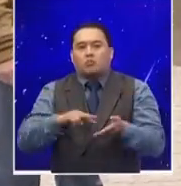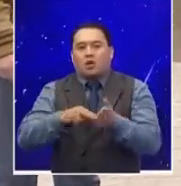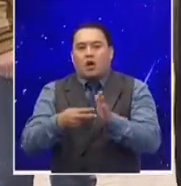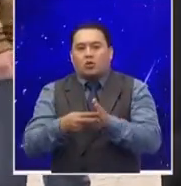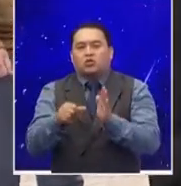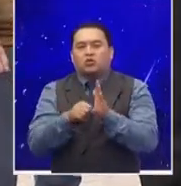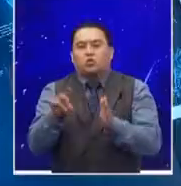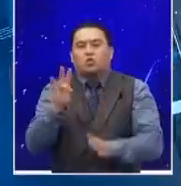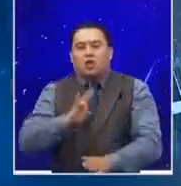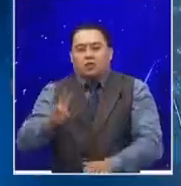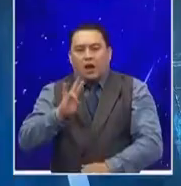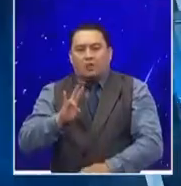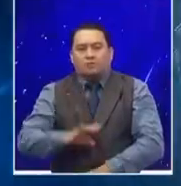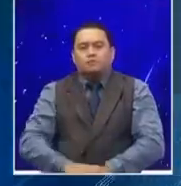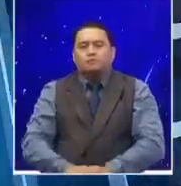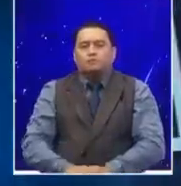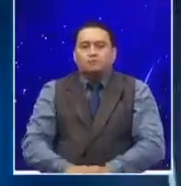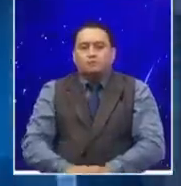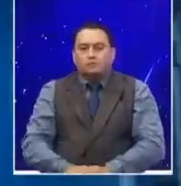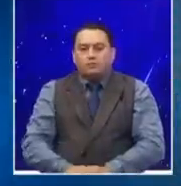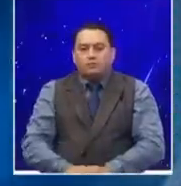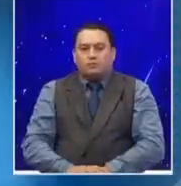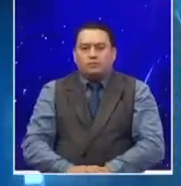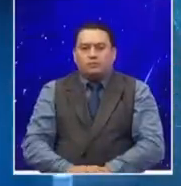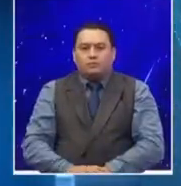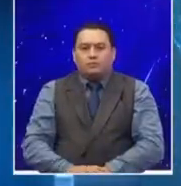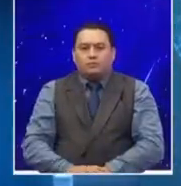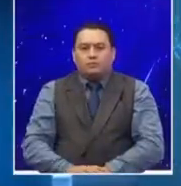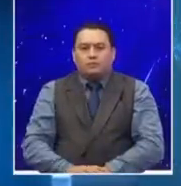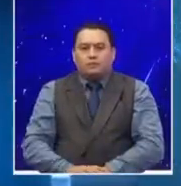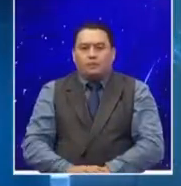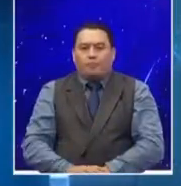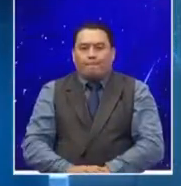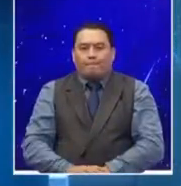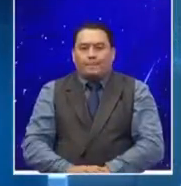планируется 6 ноября. Еламан Раймбек, Жаслан Шенгенже, телеканал ЖТСУ.